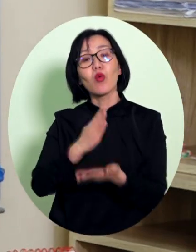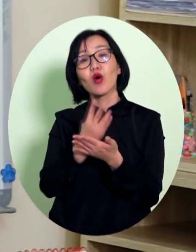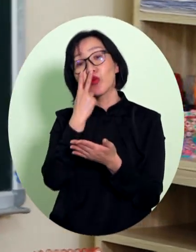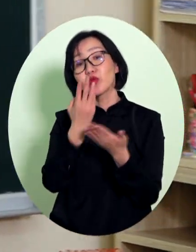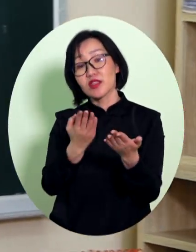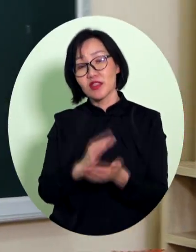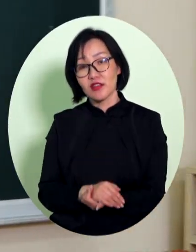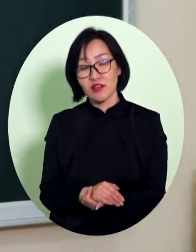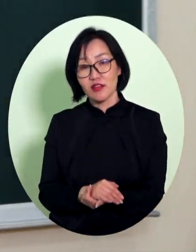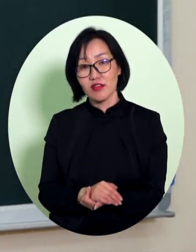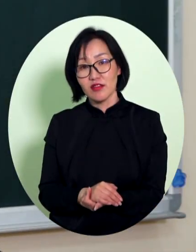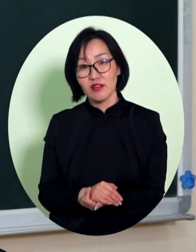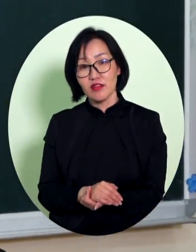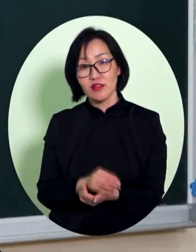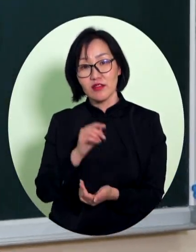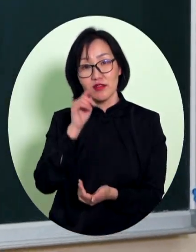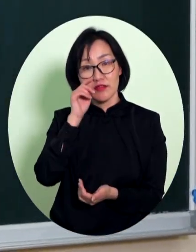вэ? Гортгийнхоо